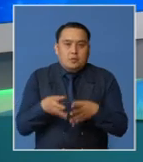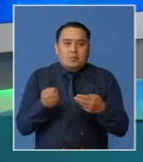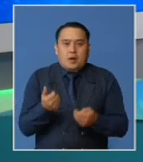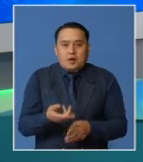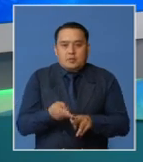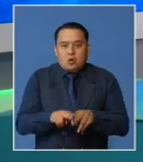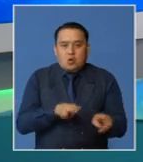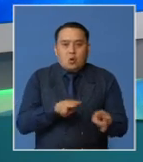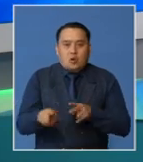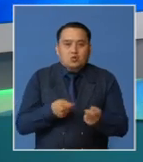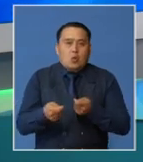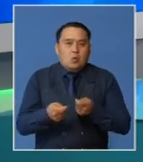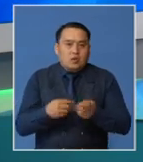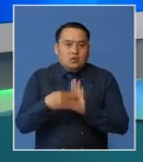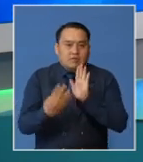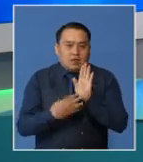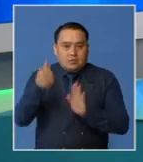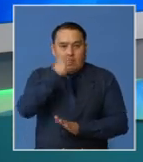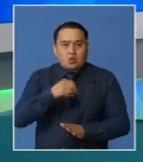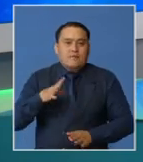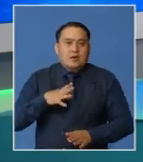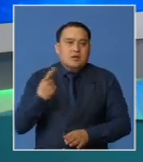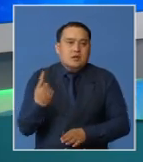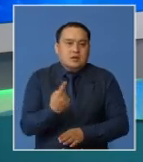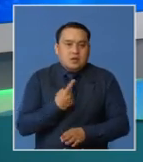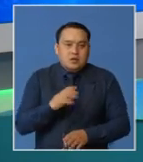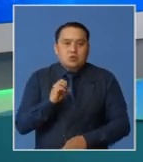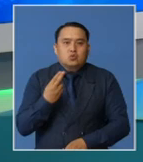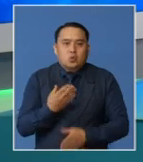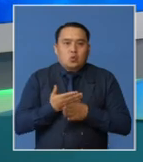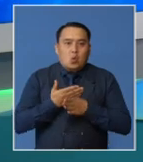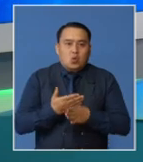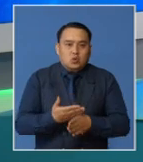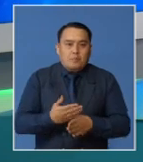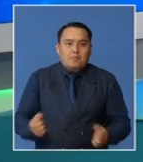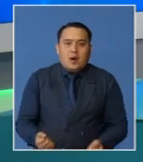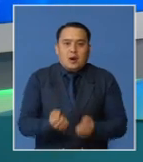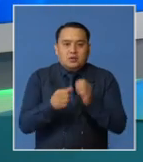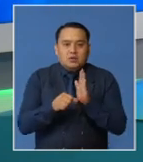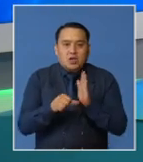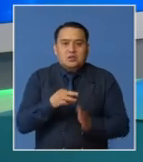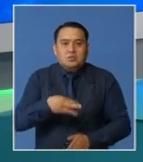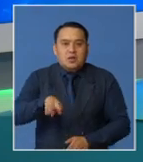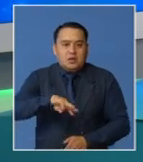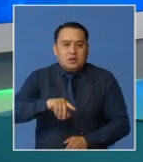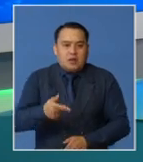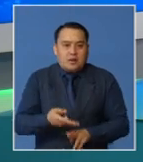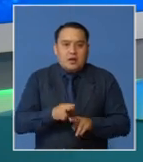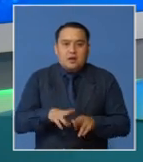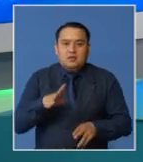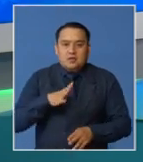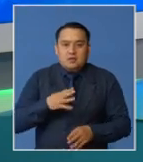особом контроле руководства области. В 2019 году выделено на единый пакет социальных услуг и мер поддержки 6 миллиардов